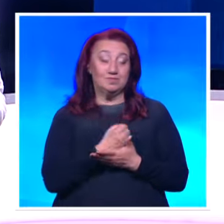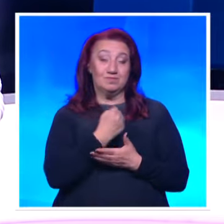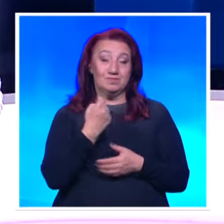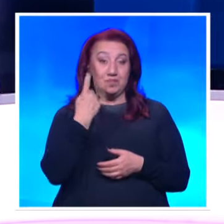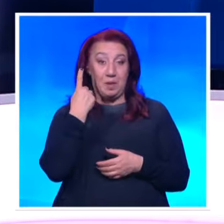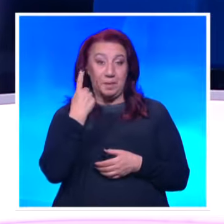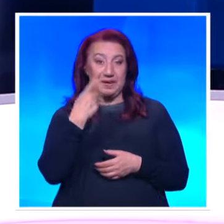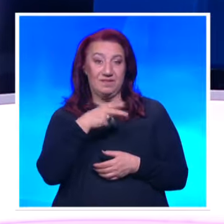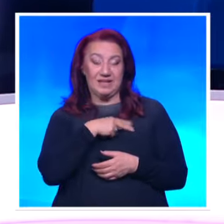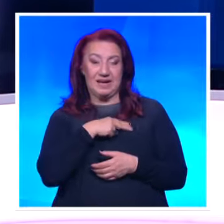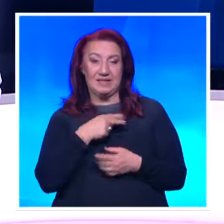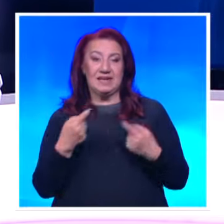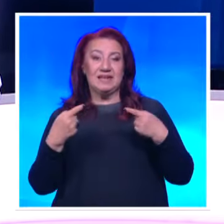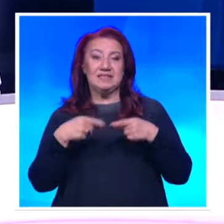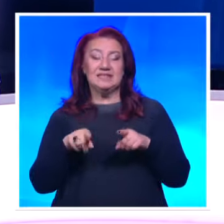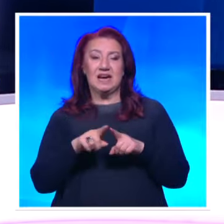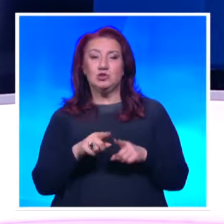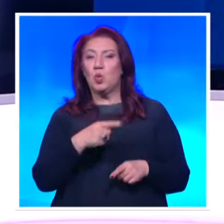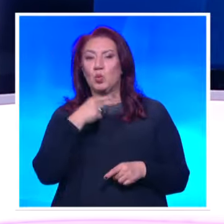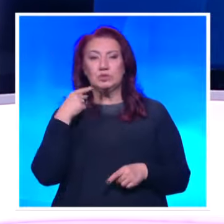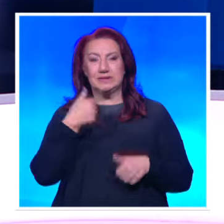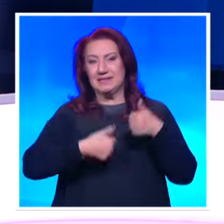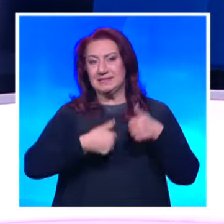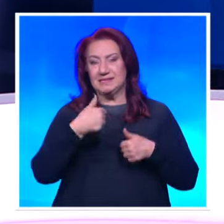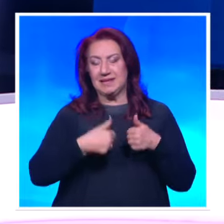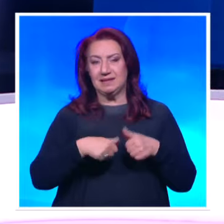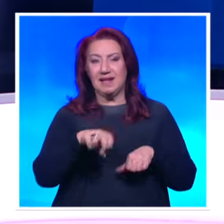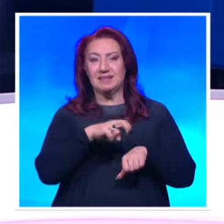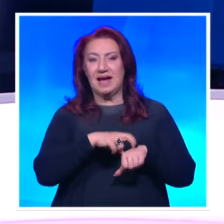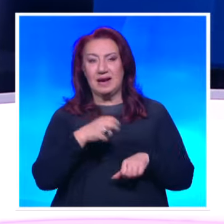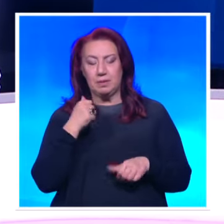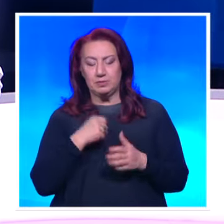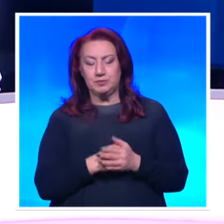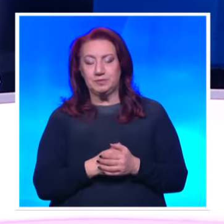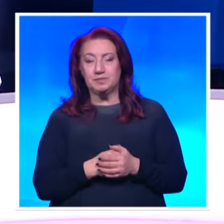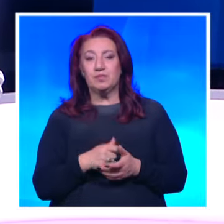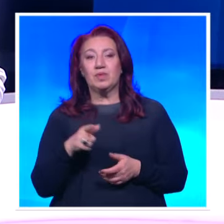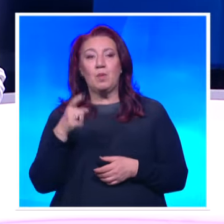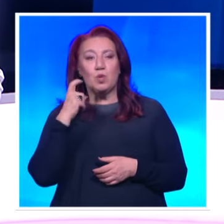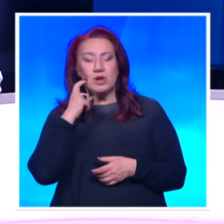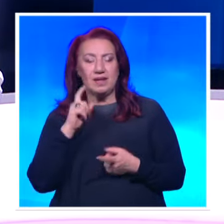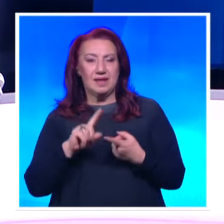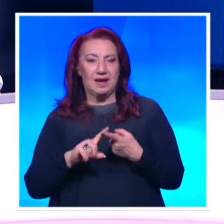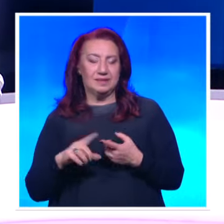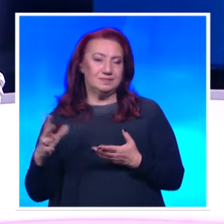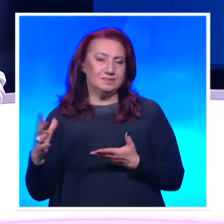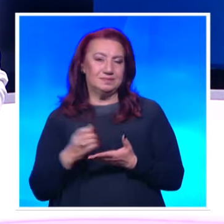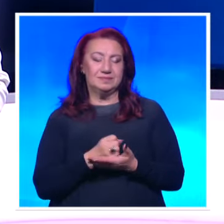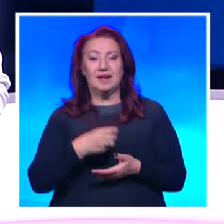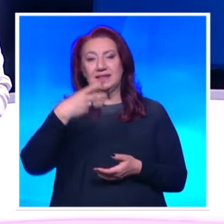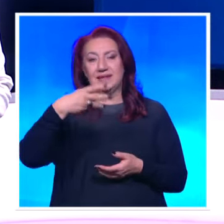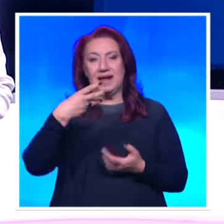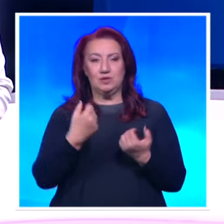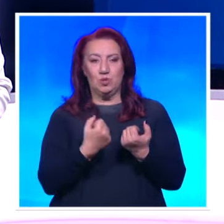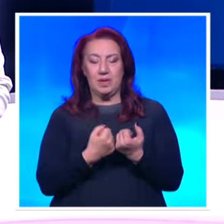срещу рускинята Дария Абрамова. А Боряна Калейн спечели бронзов медал в многобоя на Световната купа